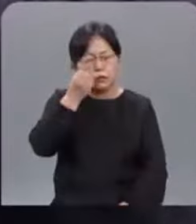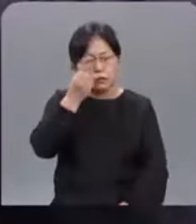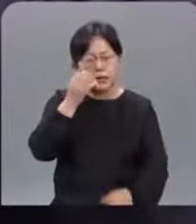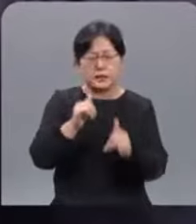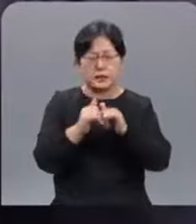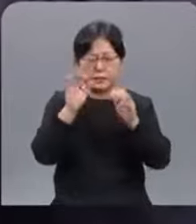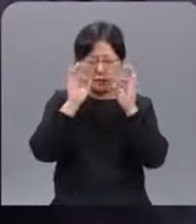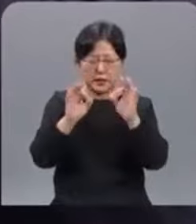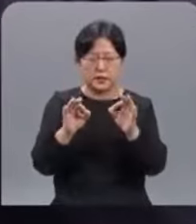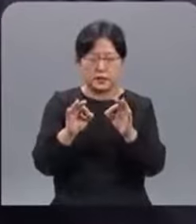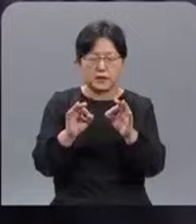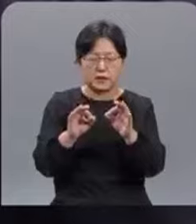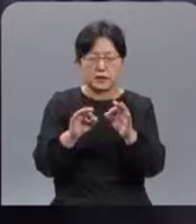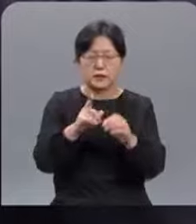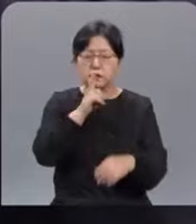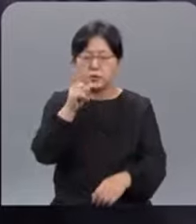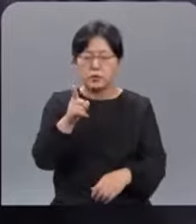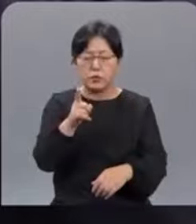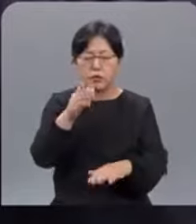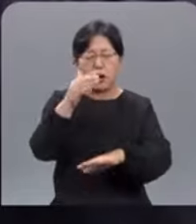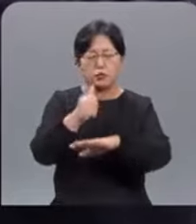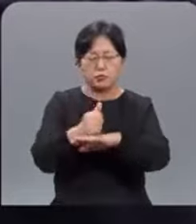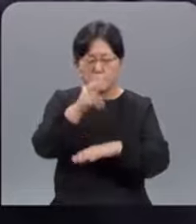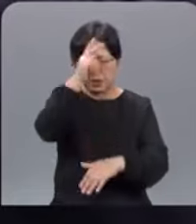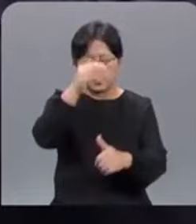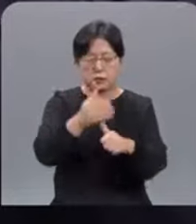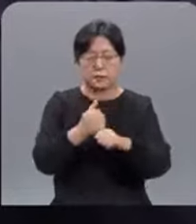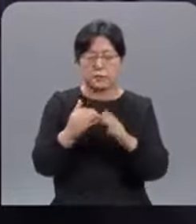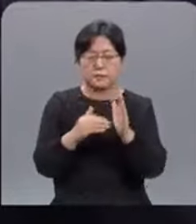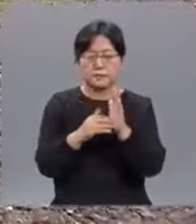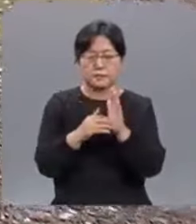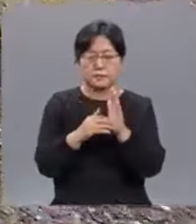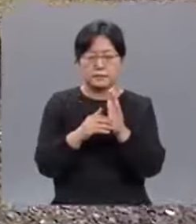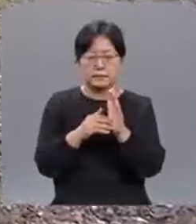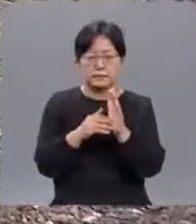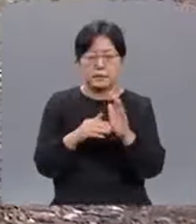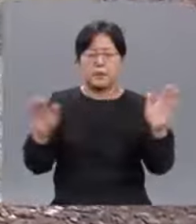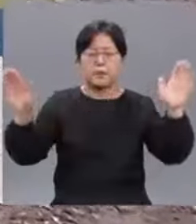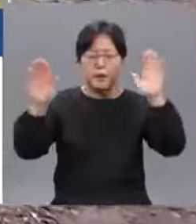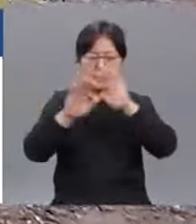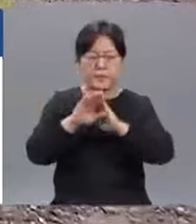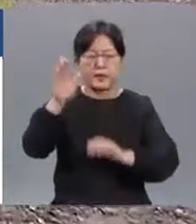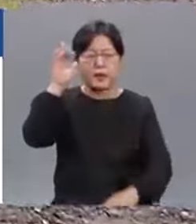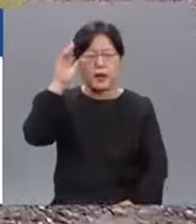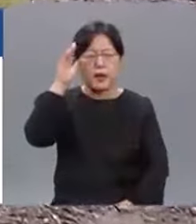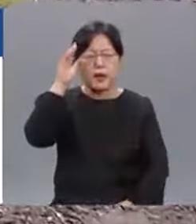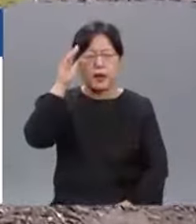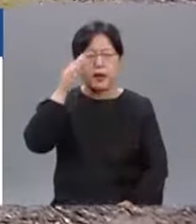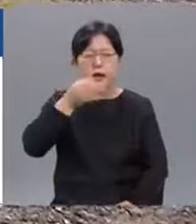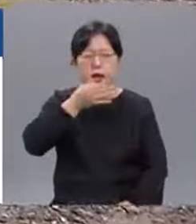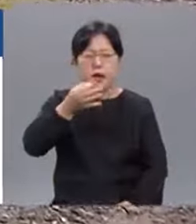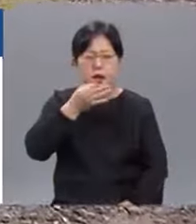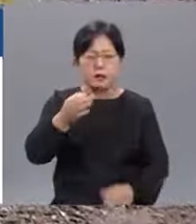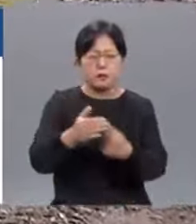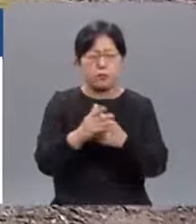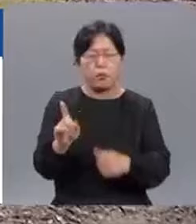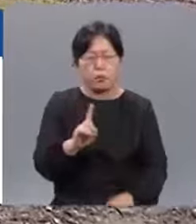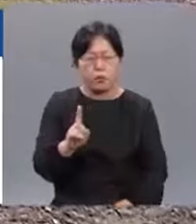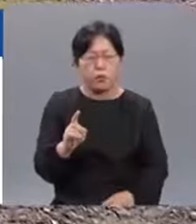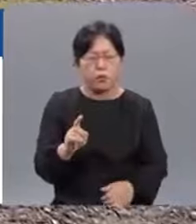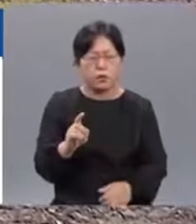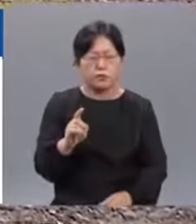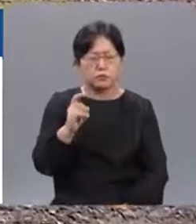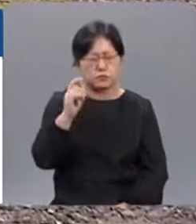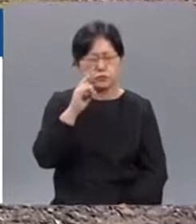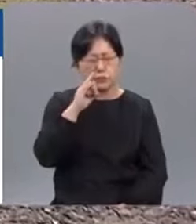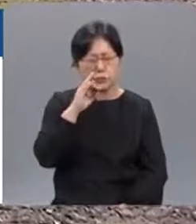사람을 봤다는 목격자 신고로 결국 경찰에 붙잡혔습니다 밤중에가 어 가지고 무슨 일인가 하고 저도 이제